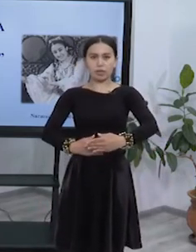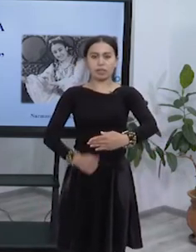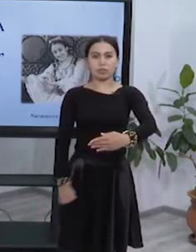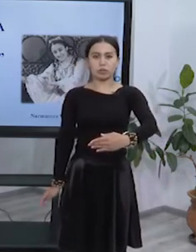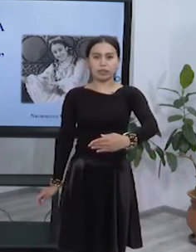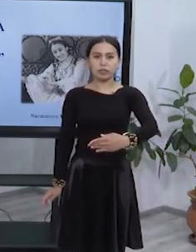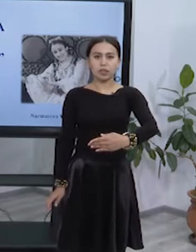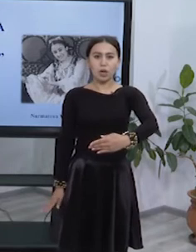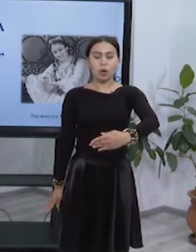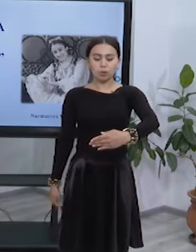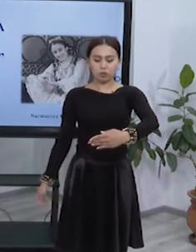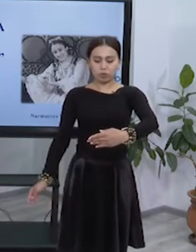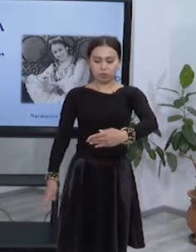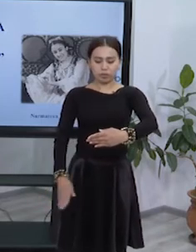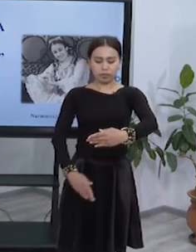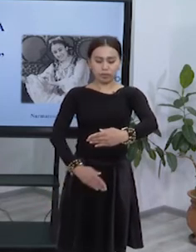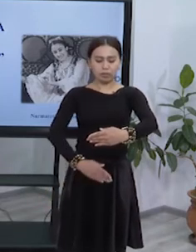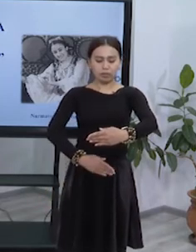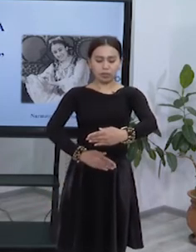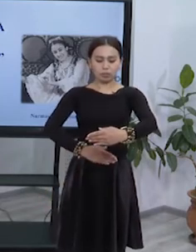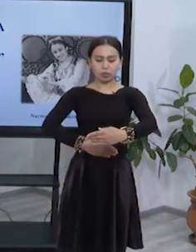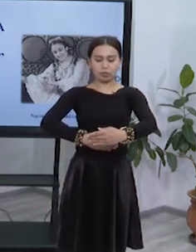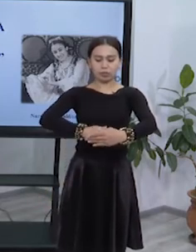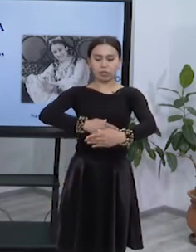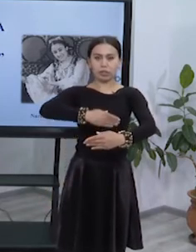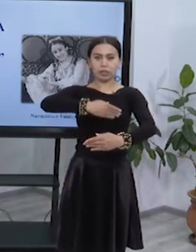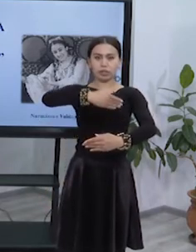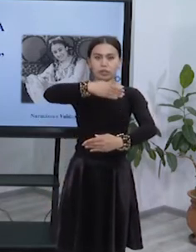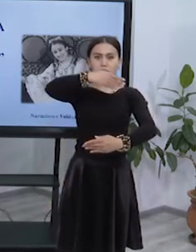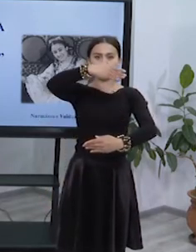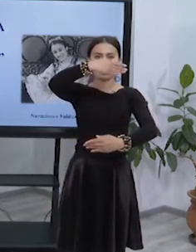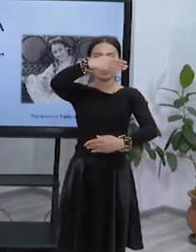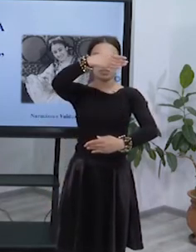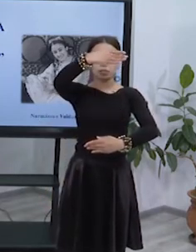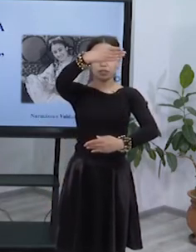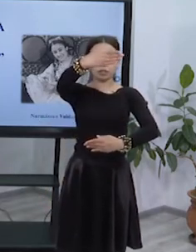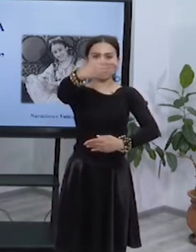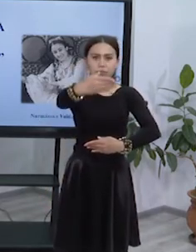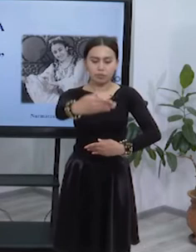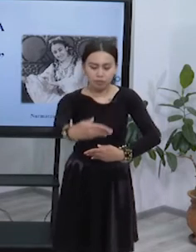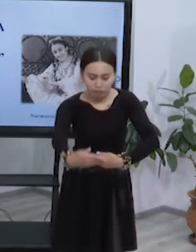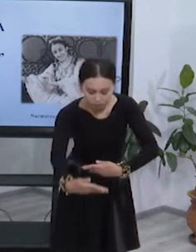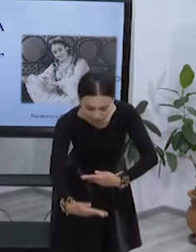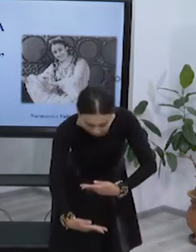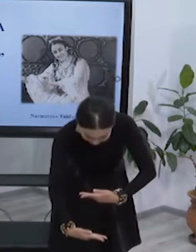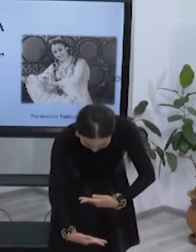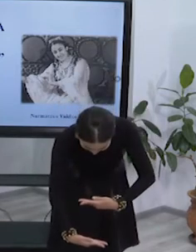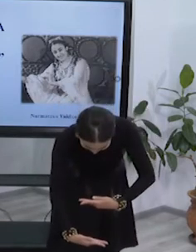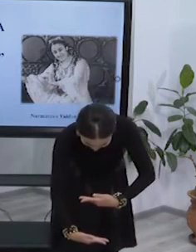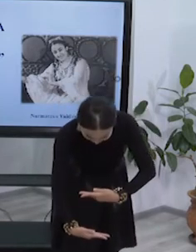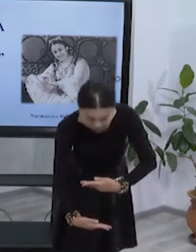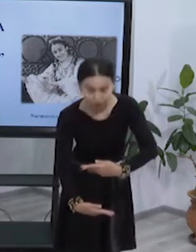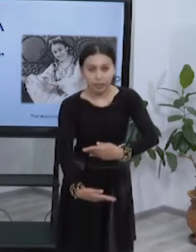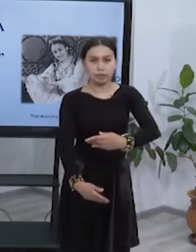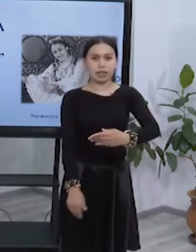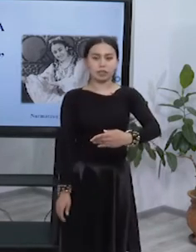qornimizni ro'parasida turadi. O'ng qo'limiz esa chap qo'limizni ichidan chiqib